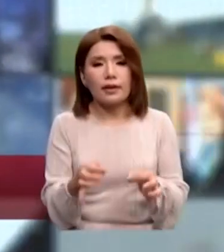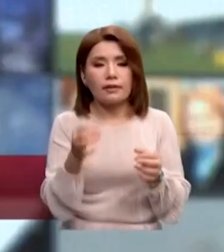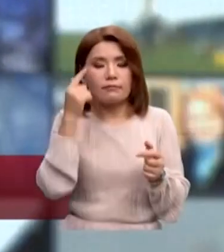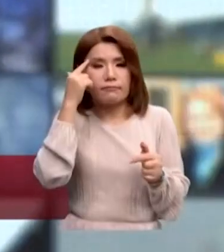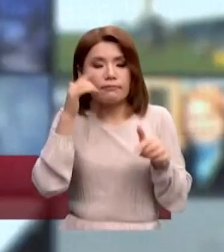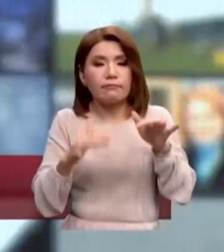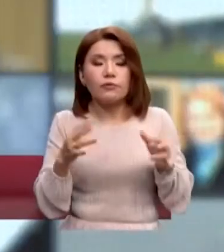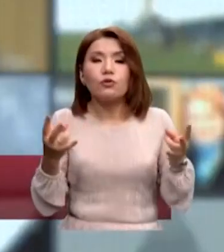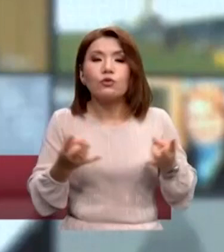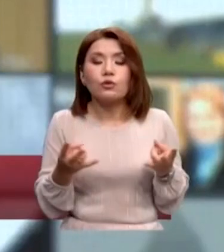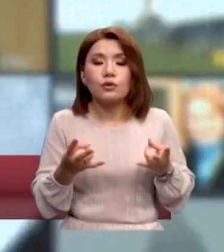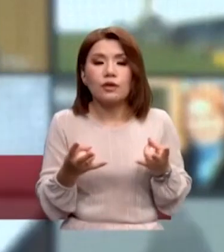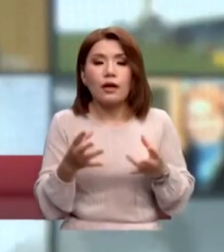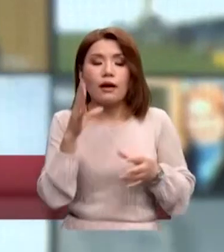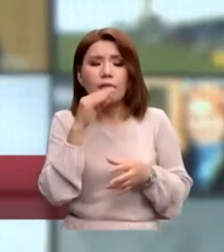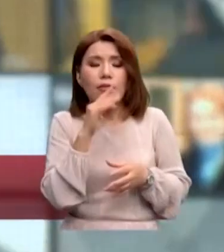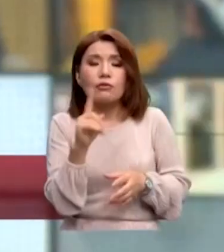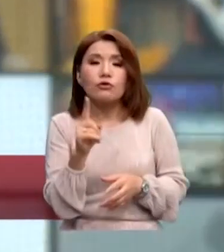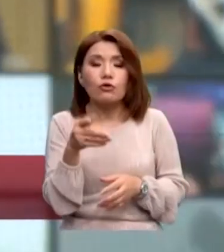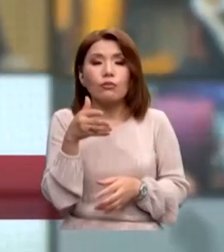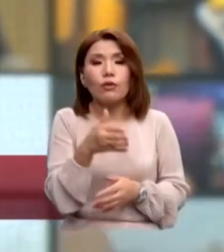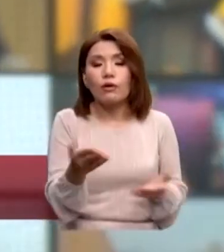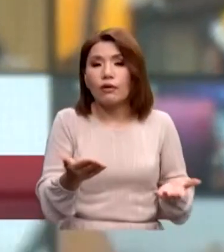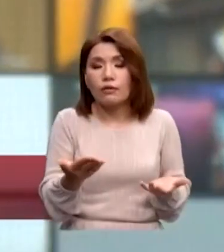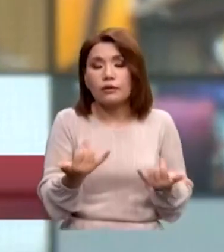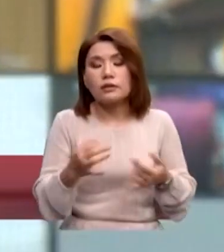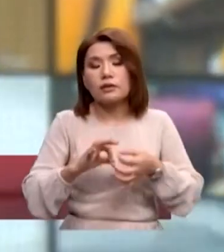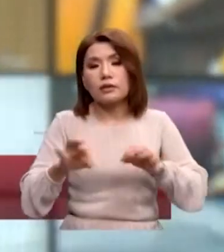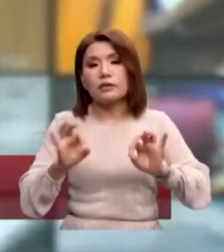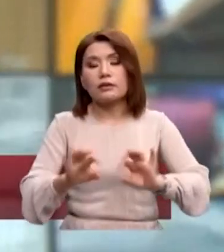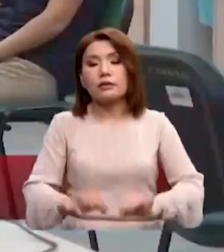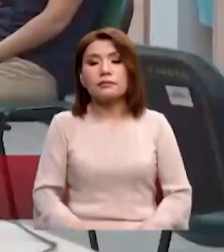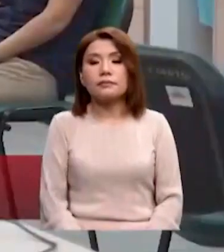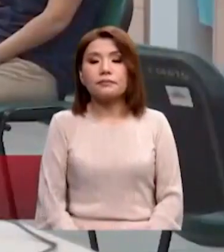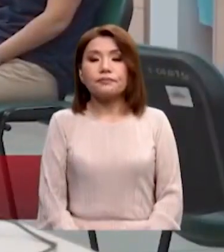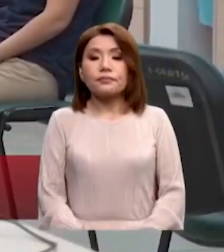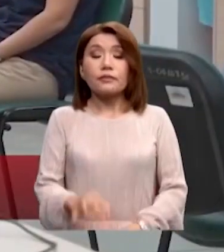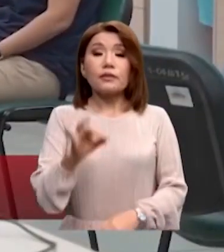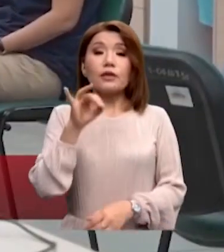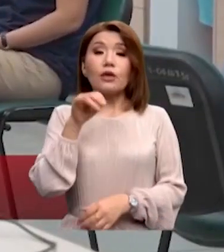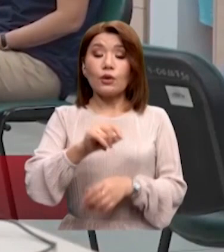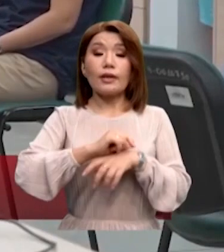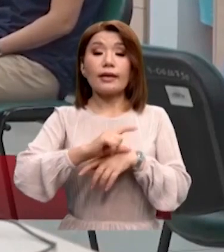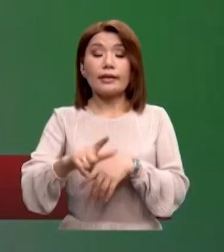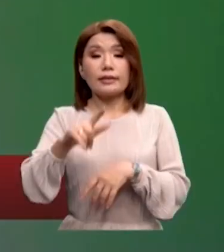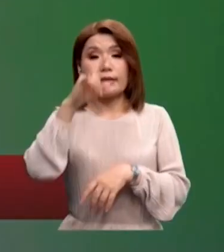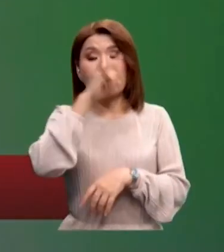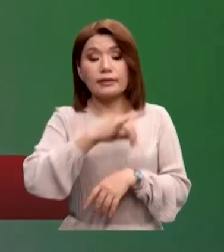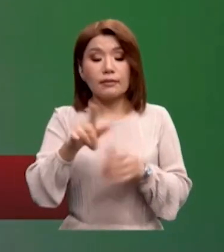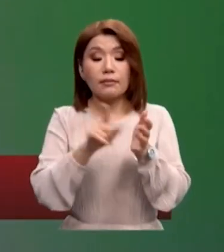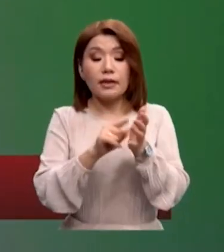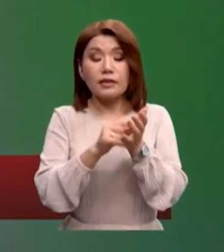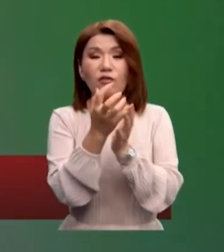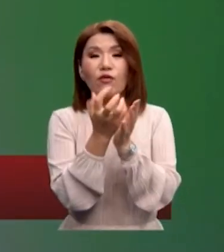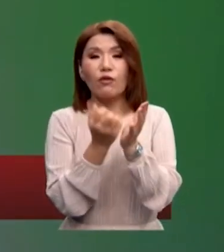Жоламанқызы жаңашылдықтың мүмкіндіктері мен тәуекелдерін тәптіштеп түсіндіреді. Шілде айы басталысымен қазақстандықтарға зейнетақы